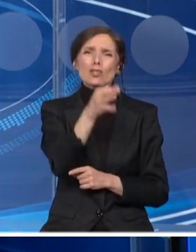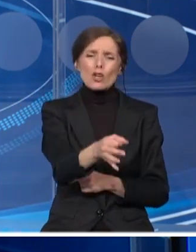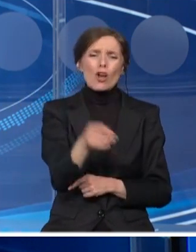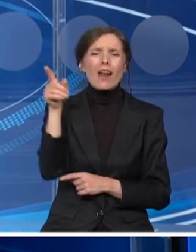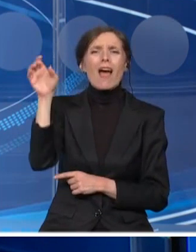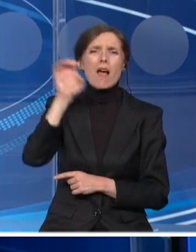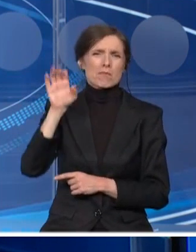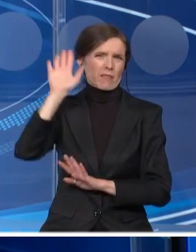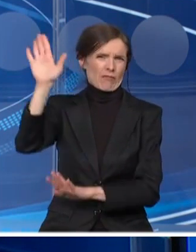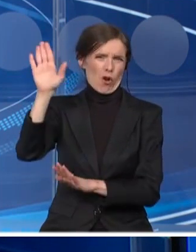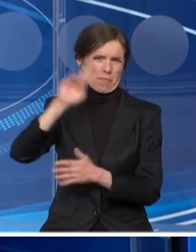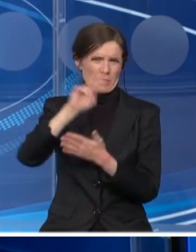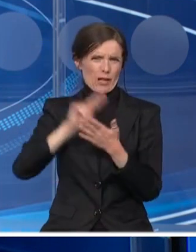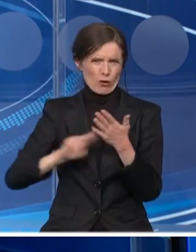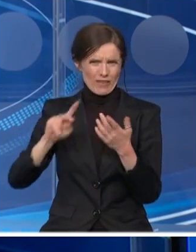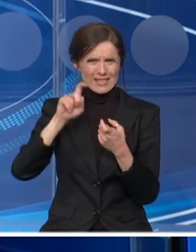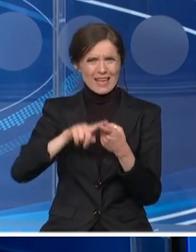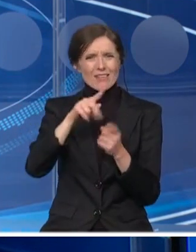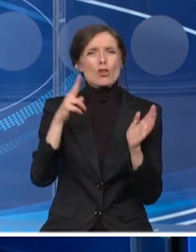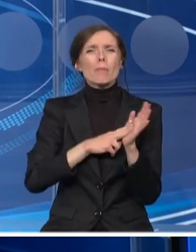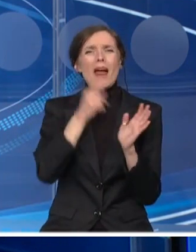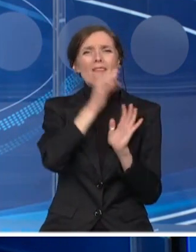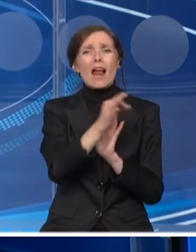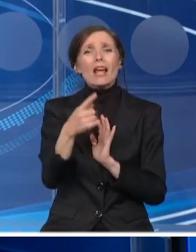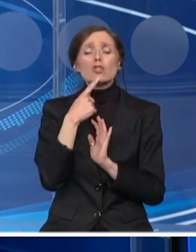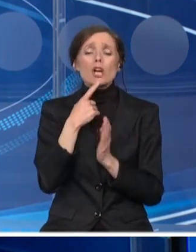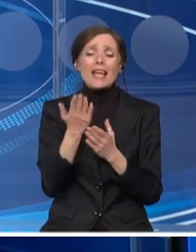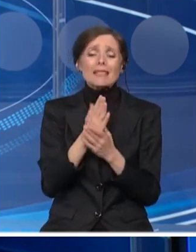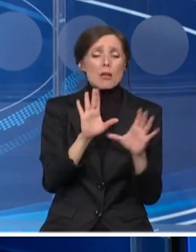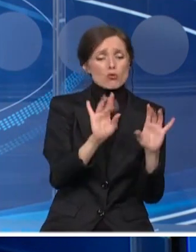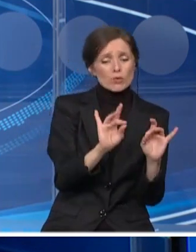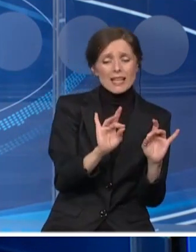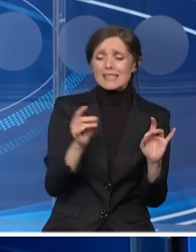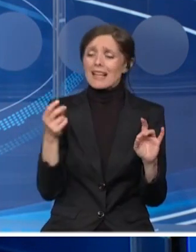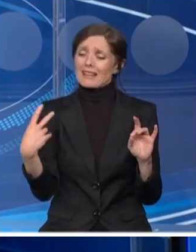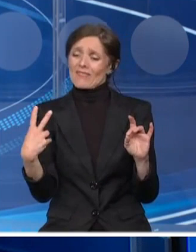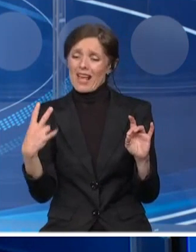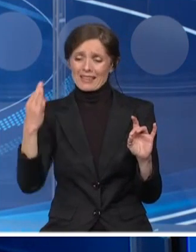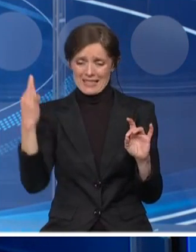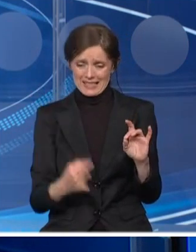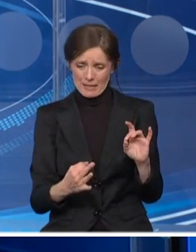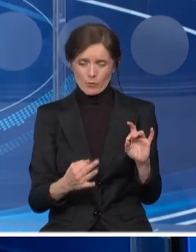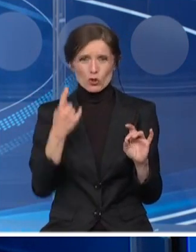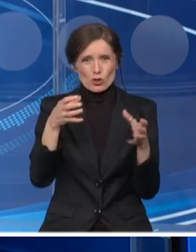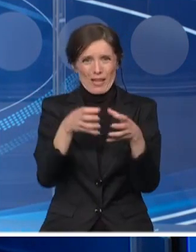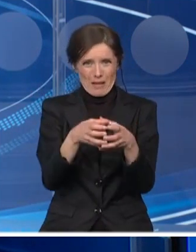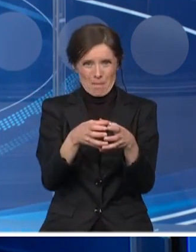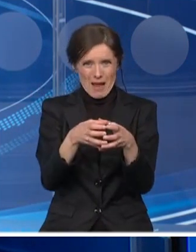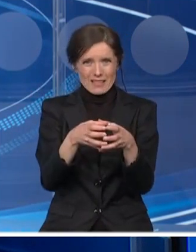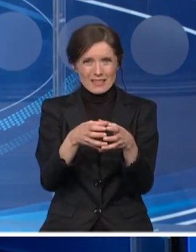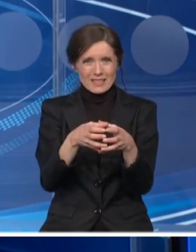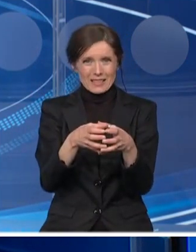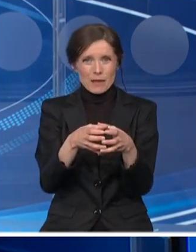pravima nacionalnih manjina kaže da između 10 i 20% pripadnika jedne manjinske zajednice treba da